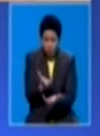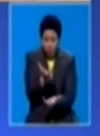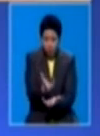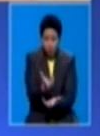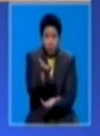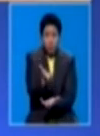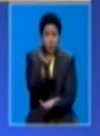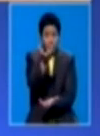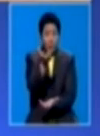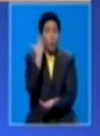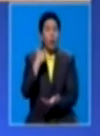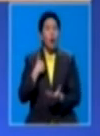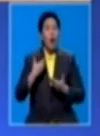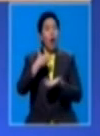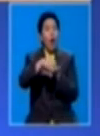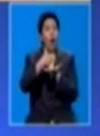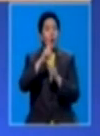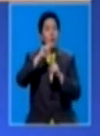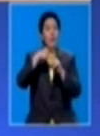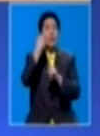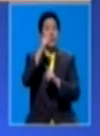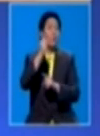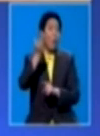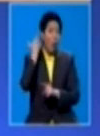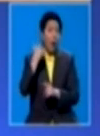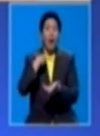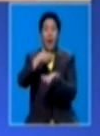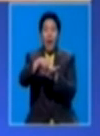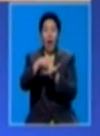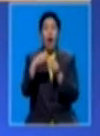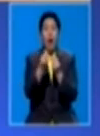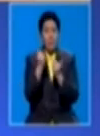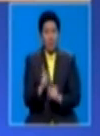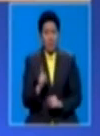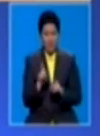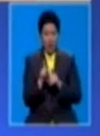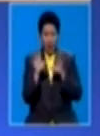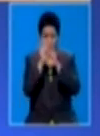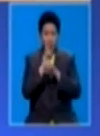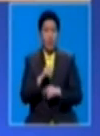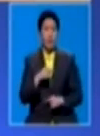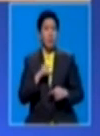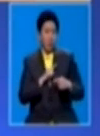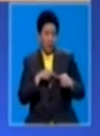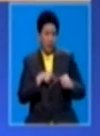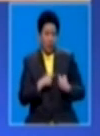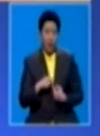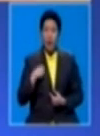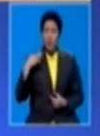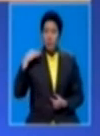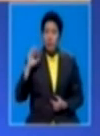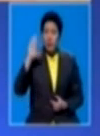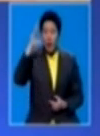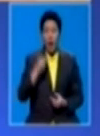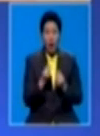การคืนความสุขเมื่อเดือนตุลาคมที่ผ่านมาผมคิดว่าเป็นโครงการจิตอาสาที่คืนความสุขให้กับพี่น้องชาวเกษตร